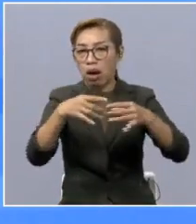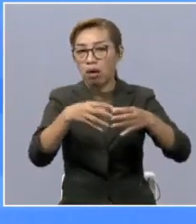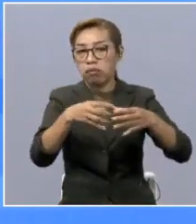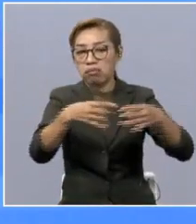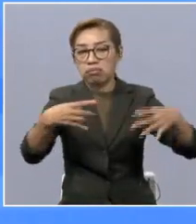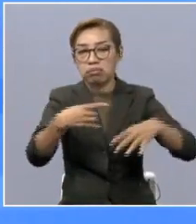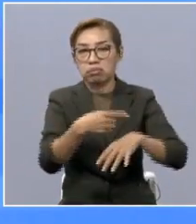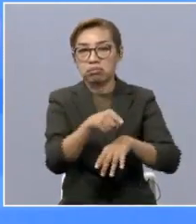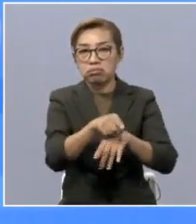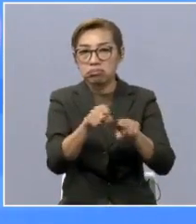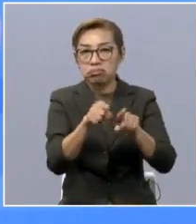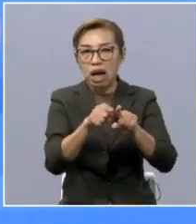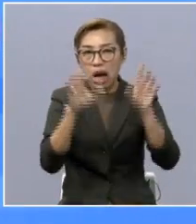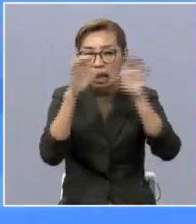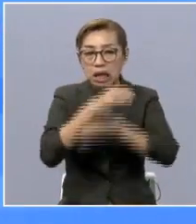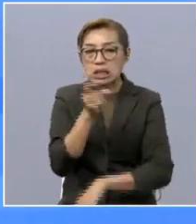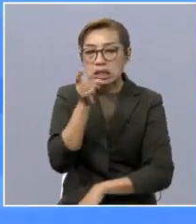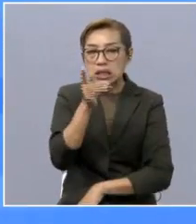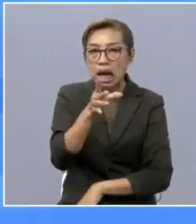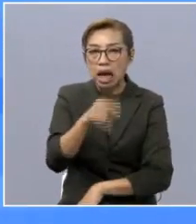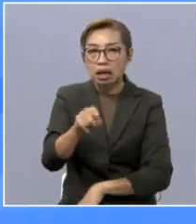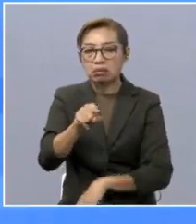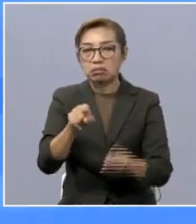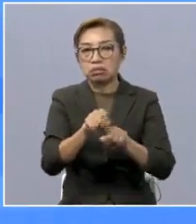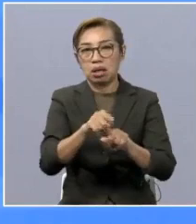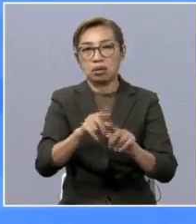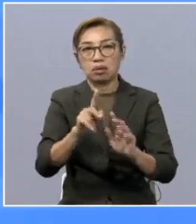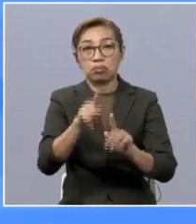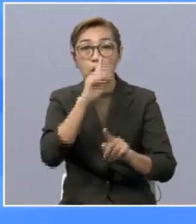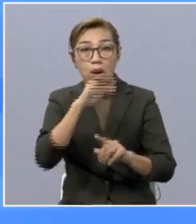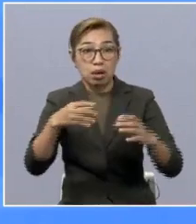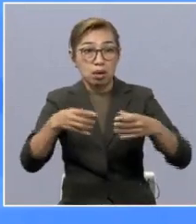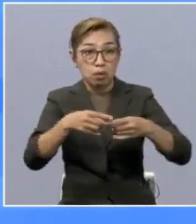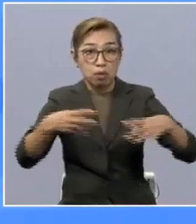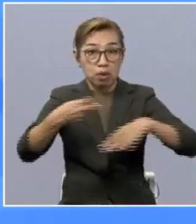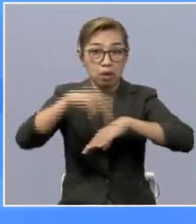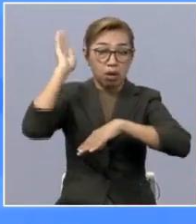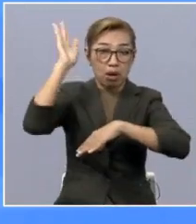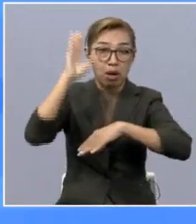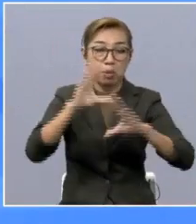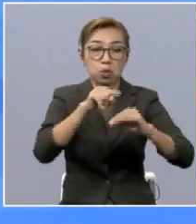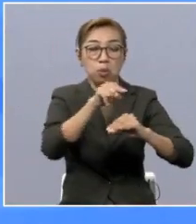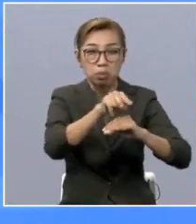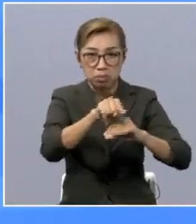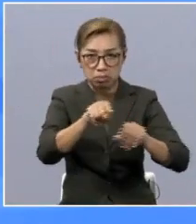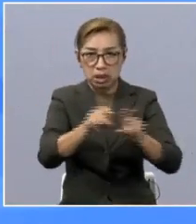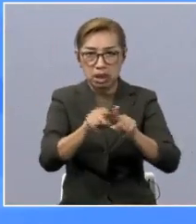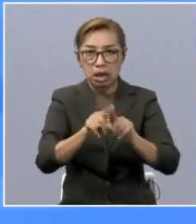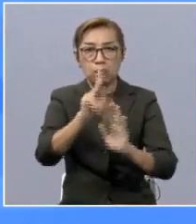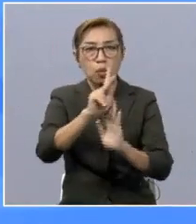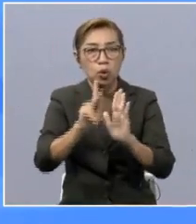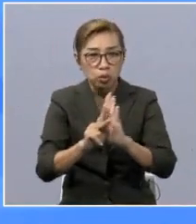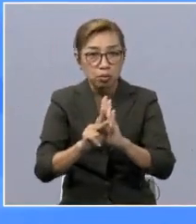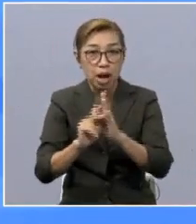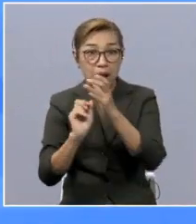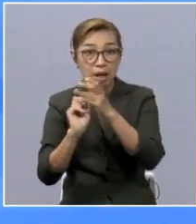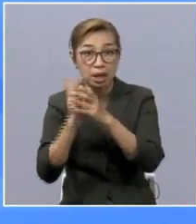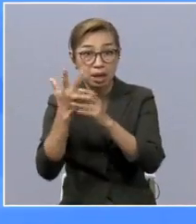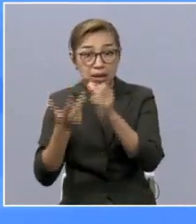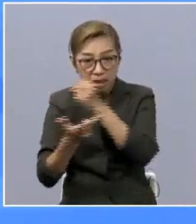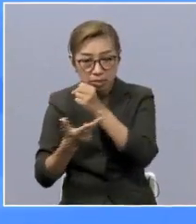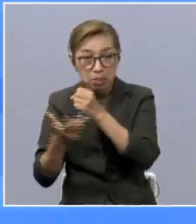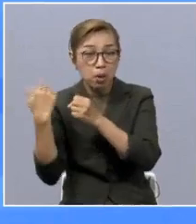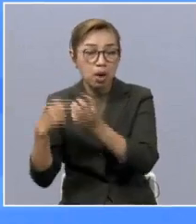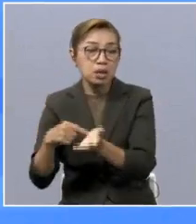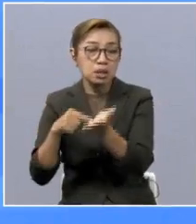ดึงเรื่องของกฎหมายกัญชากัญชงอ ่ ะ ใช่เวลาประชุมเมื่อไหร่แล้วล่มทุกครั้ง โดยเฉพาะกฎหมายพรบกัญชากัญชงเนี่ยนะครับก็